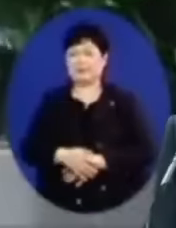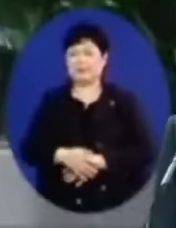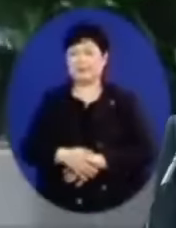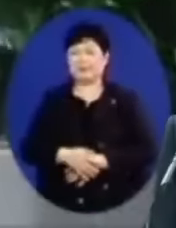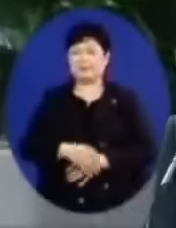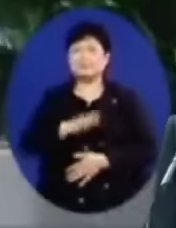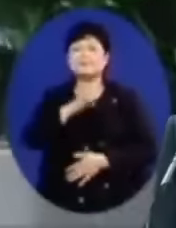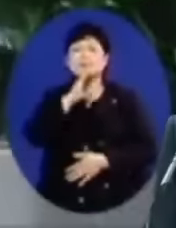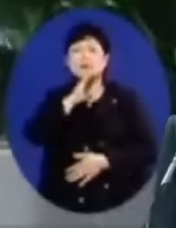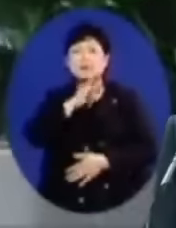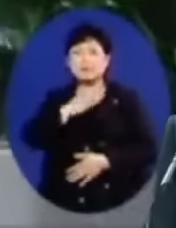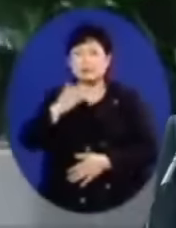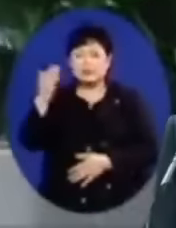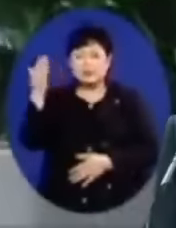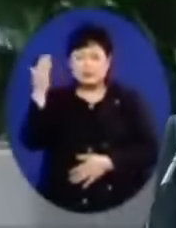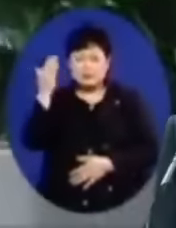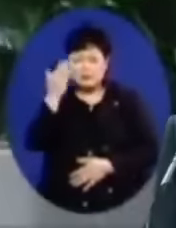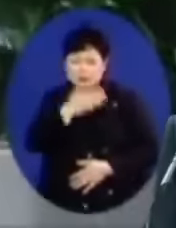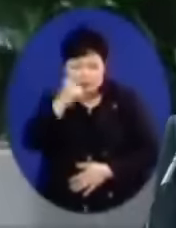아주 신령한 사람,